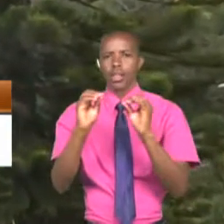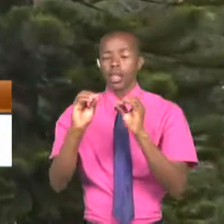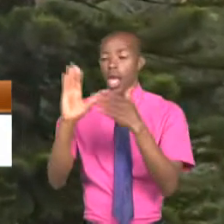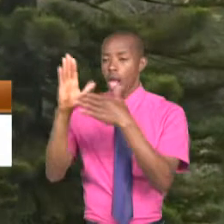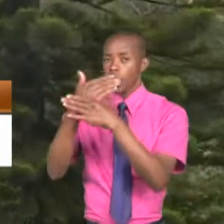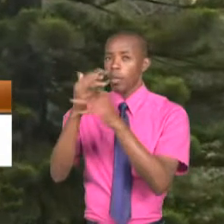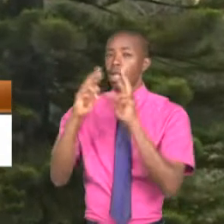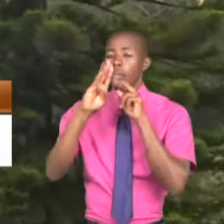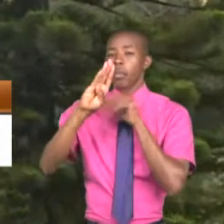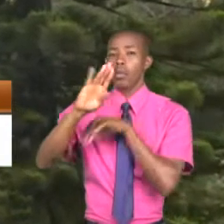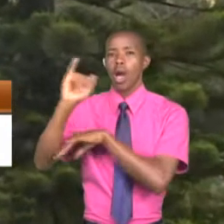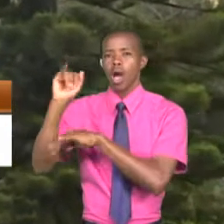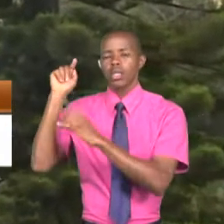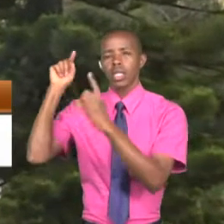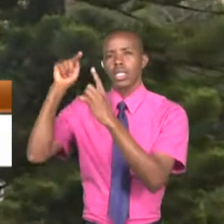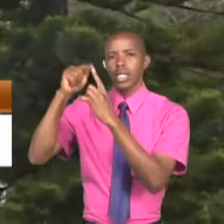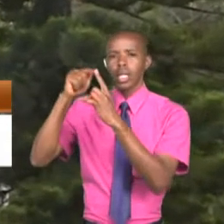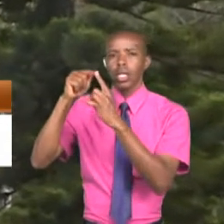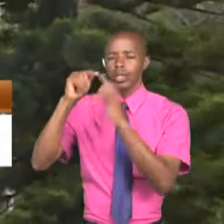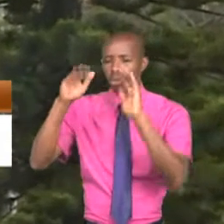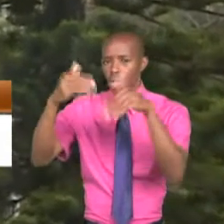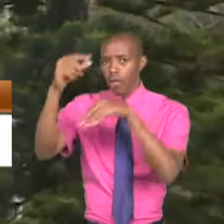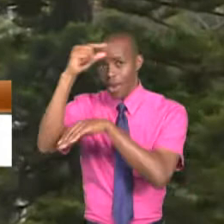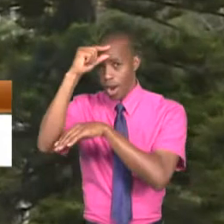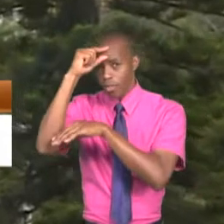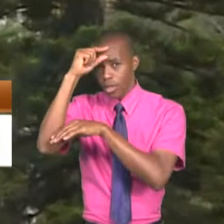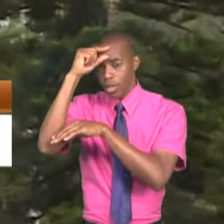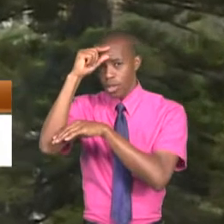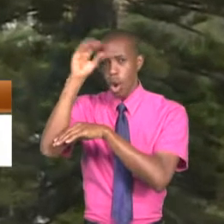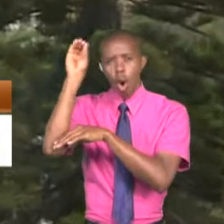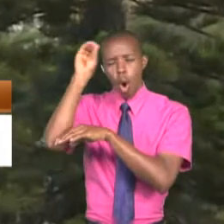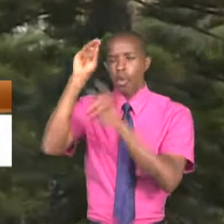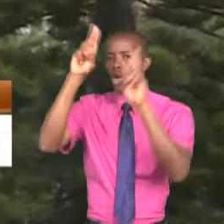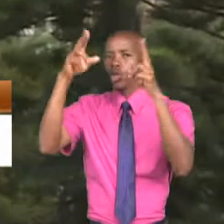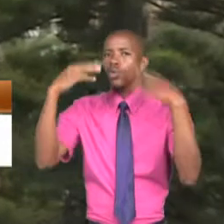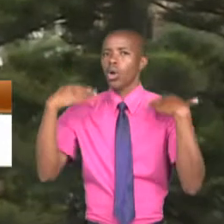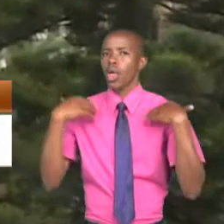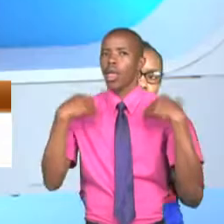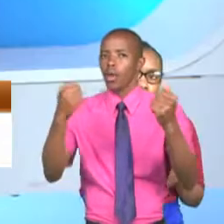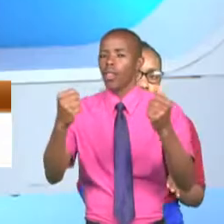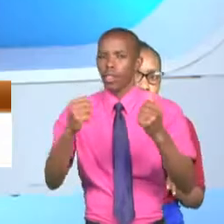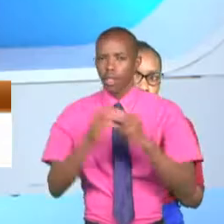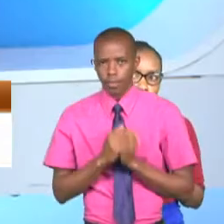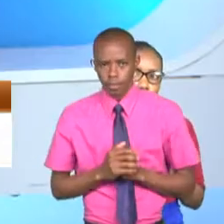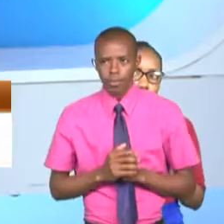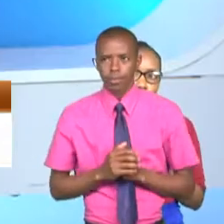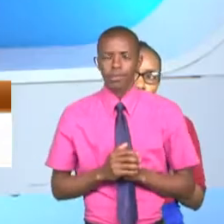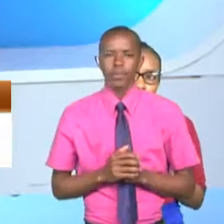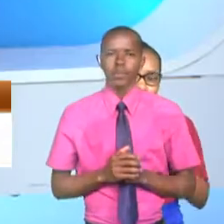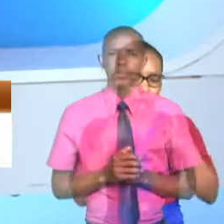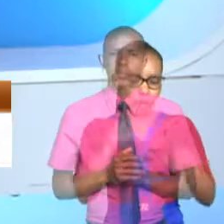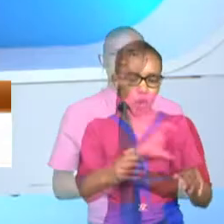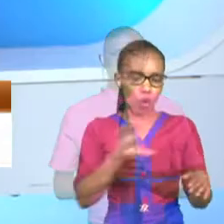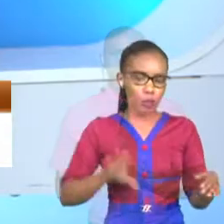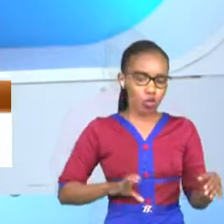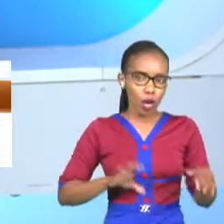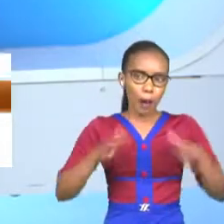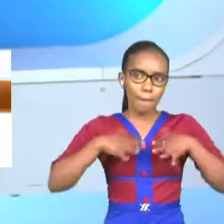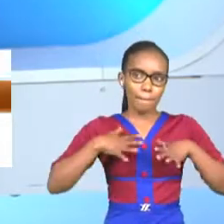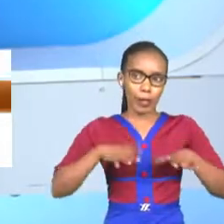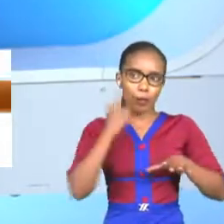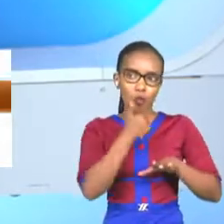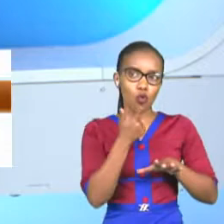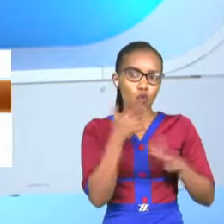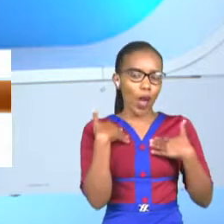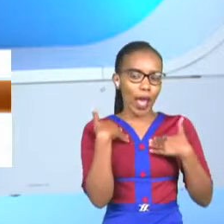na ripoti ya BBI inalenga kuipa serikali mawaidha ya masuala ya kiafya. It sets up a commission of people who are not